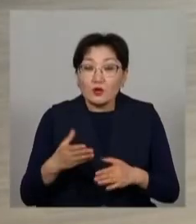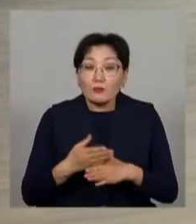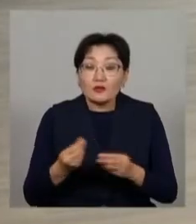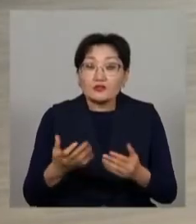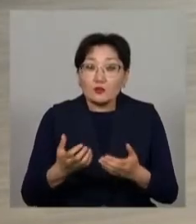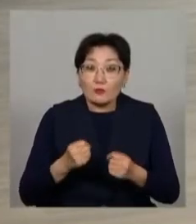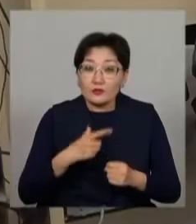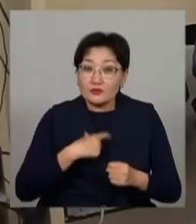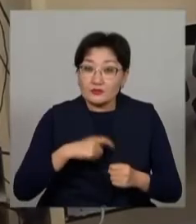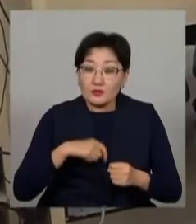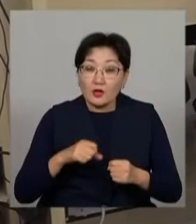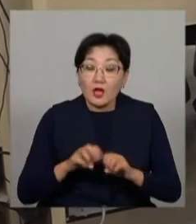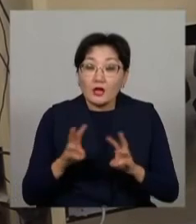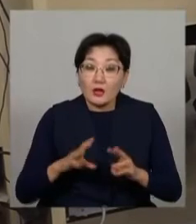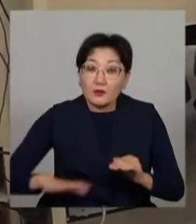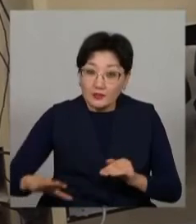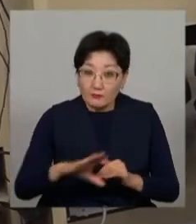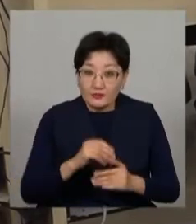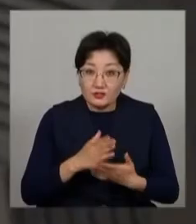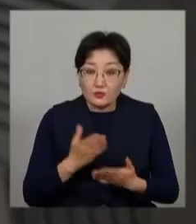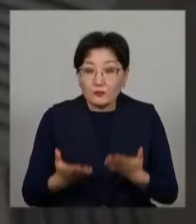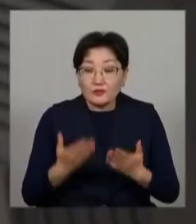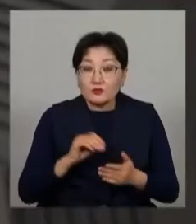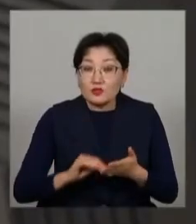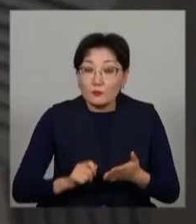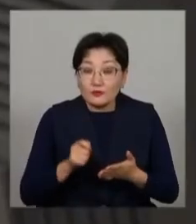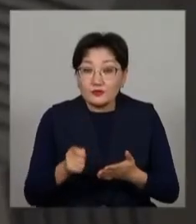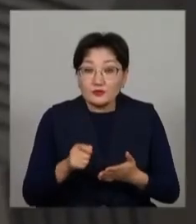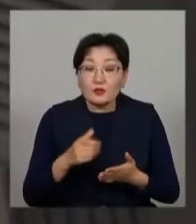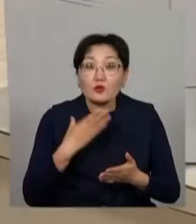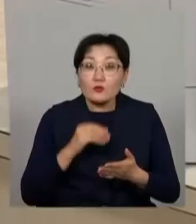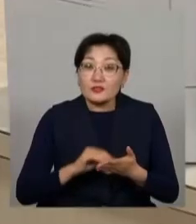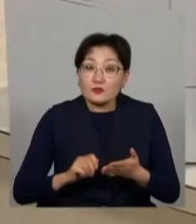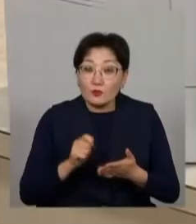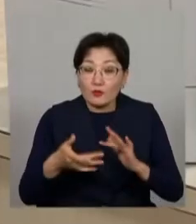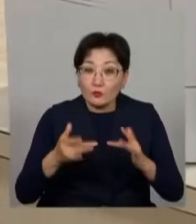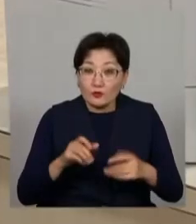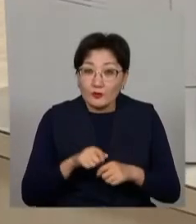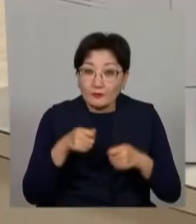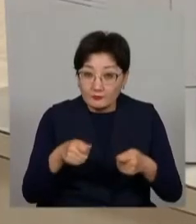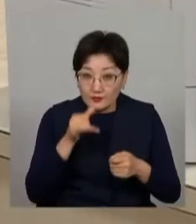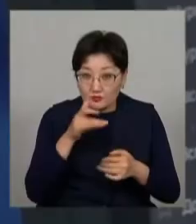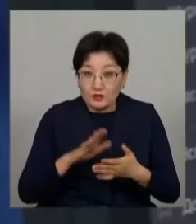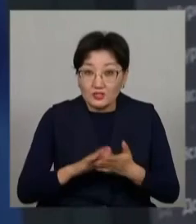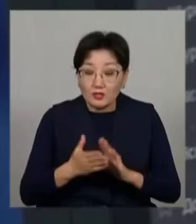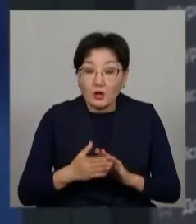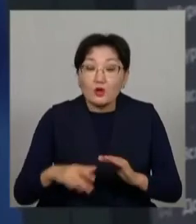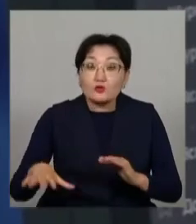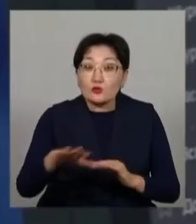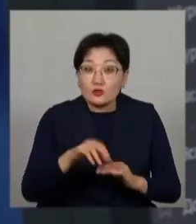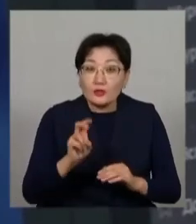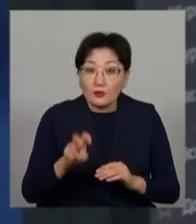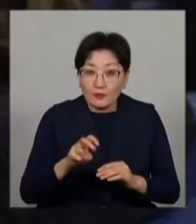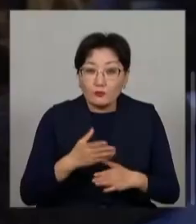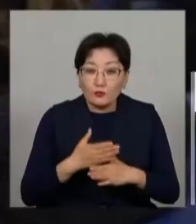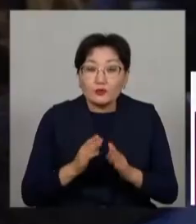ауданда өзін-өзі қамту аймақтары да қарастырылған. Егер өтініш беруші өз өтінішін онлайн бере алмаған жағдайда, сол аймақтарға барып көмекке